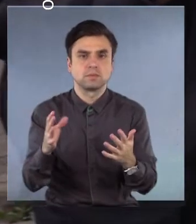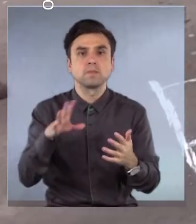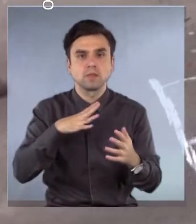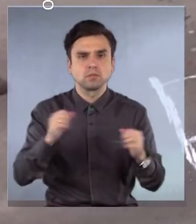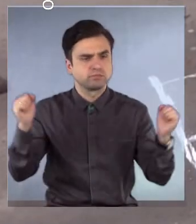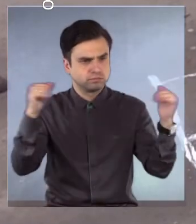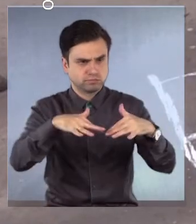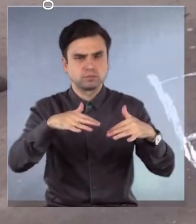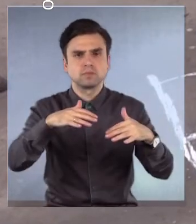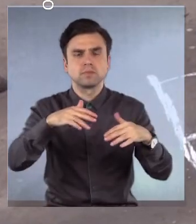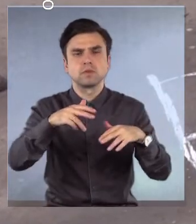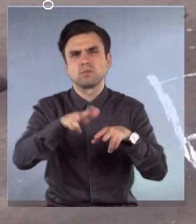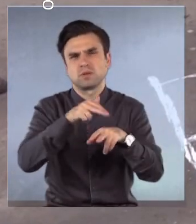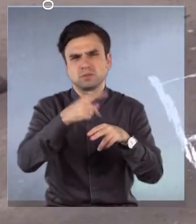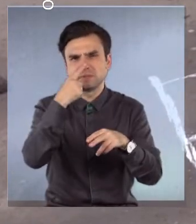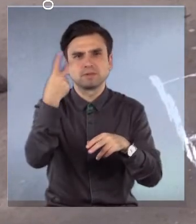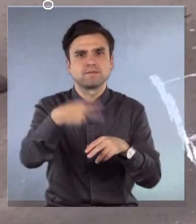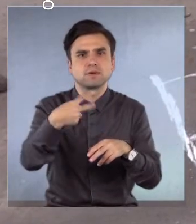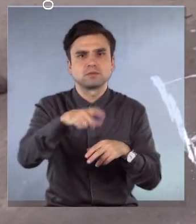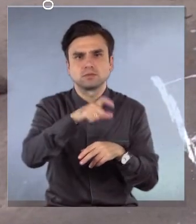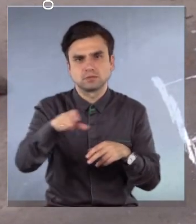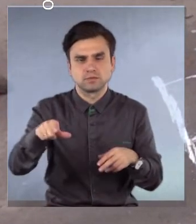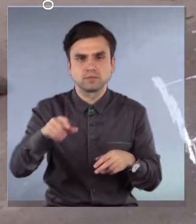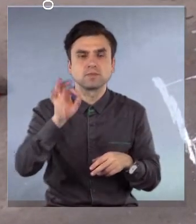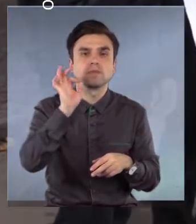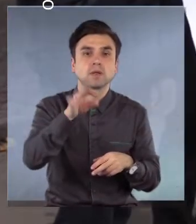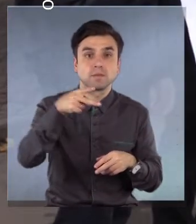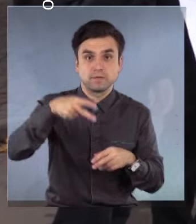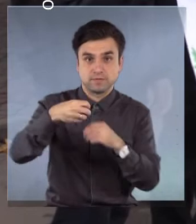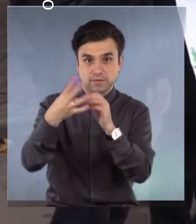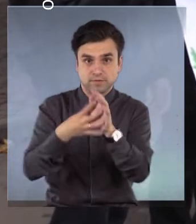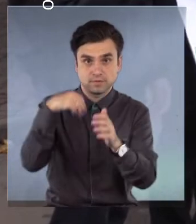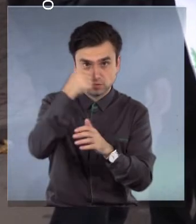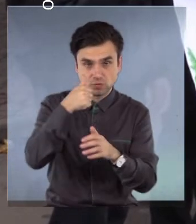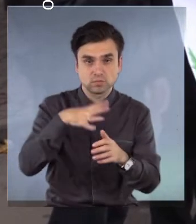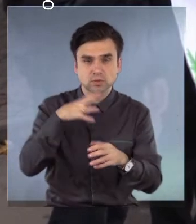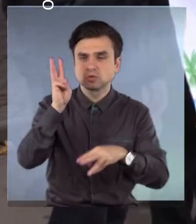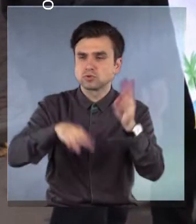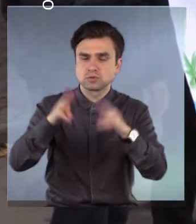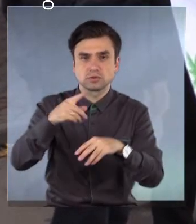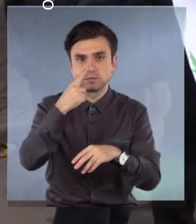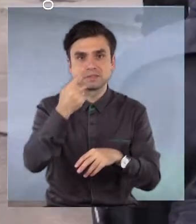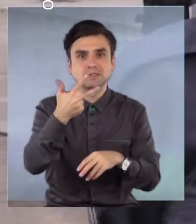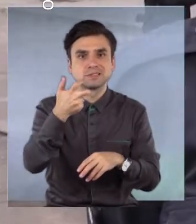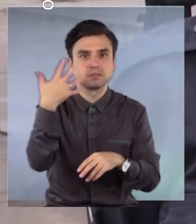поліція склала більше 350 адміністративних матеріалів через порушення правил дорожнього руху.